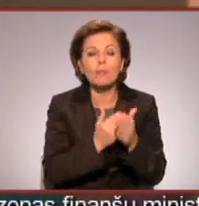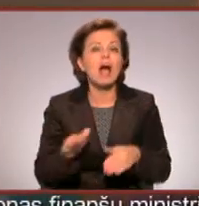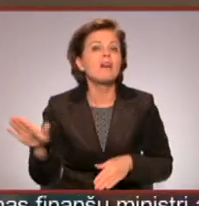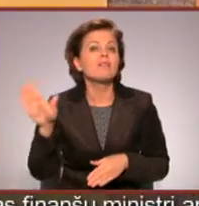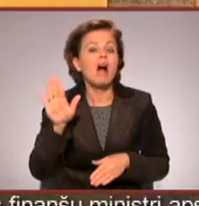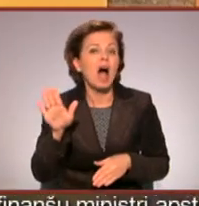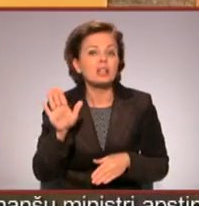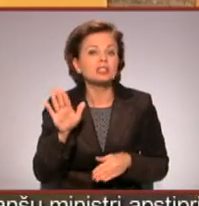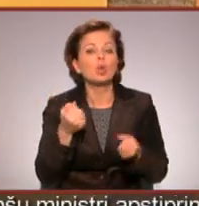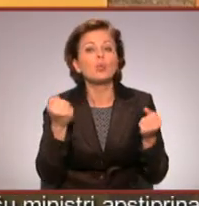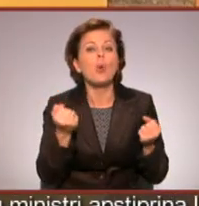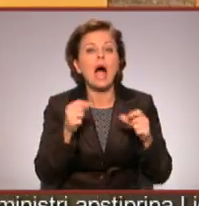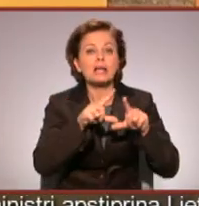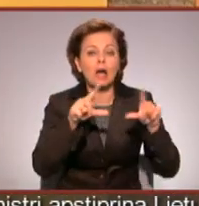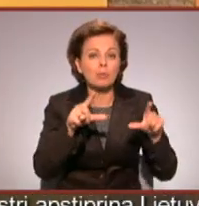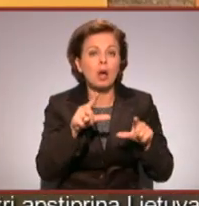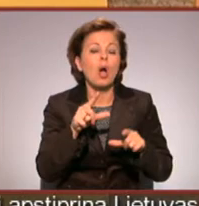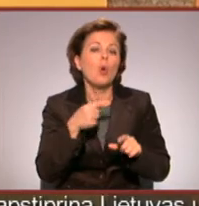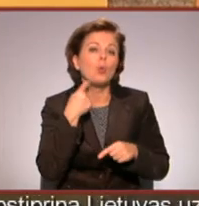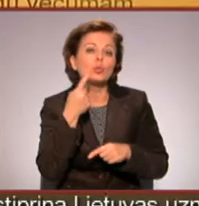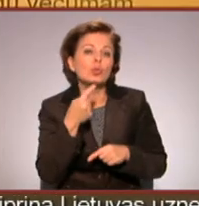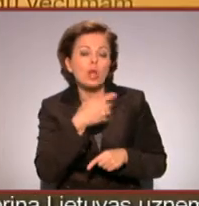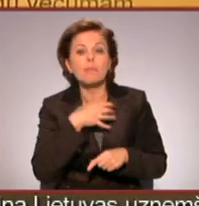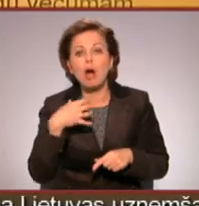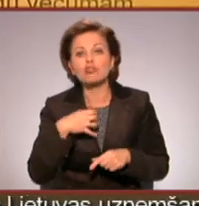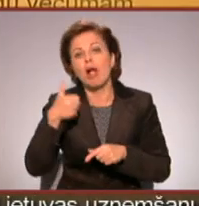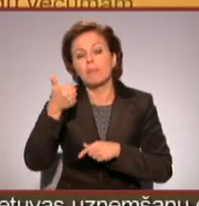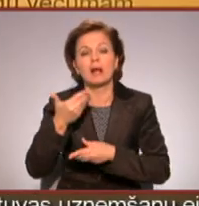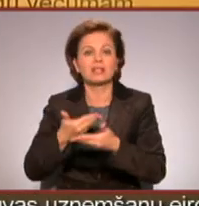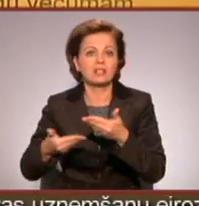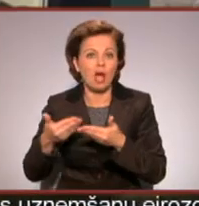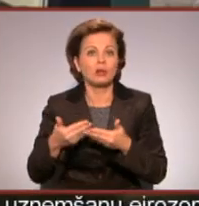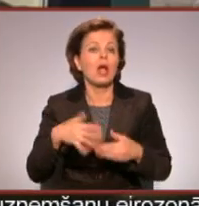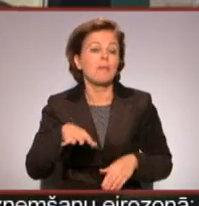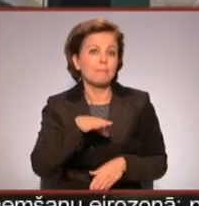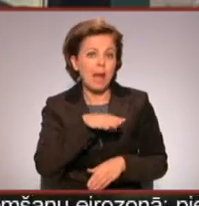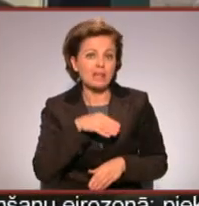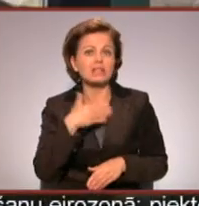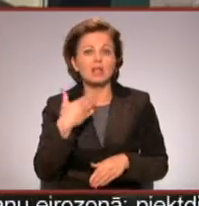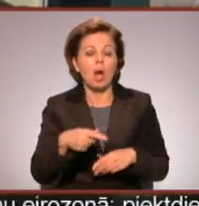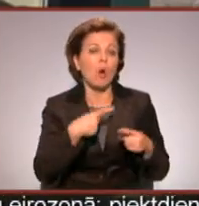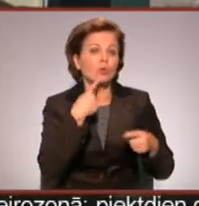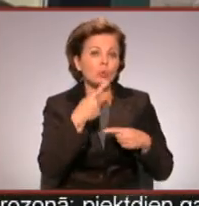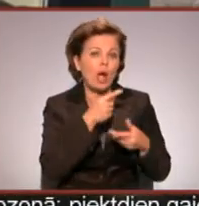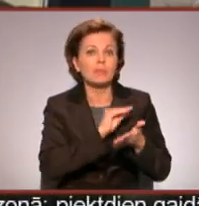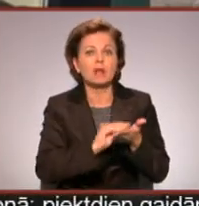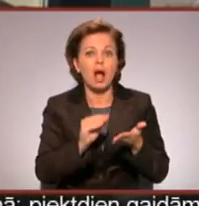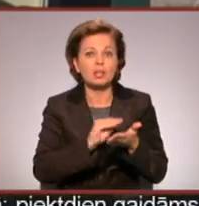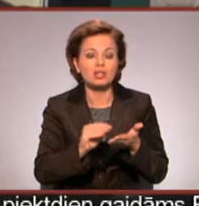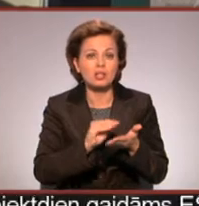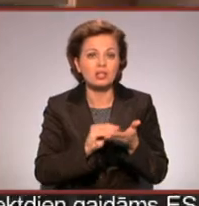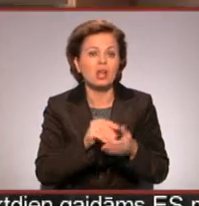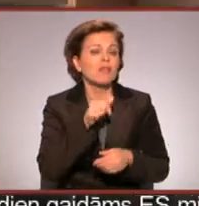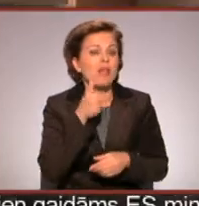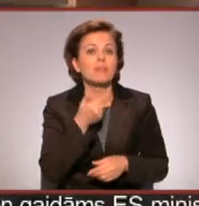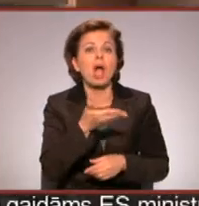aģentūras speciālisti uzrunāja pašvaldību sadarboties, tomēr bez rezultātiem. Mēs runājām un rakstījām. Nu, nebija vienkārši tās